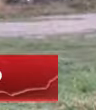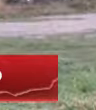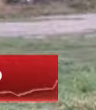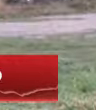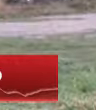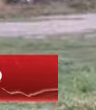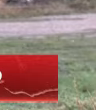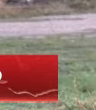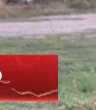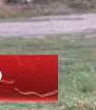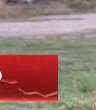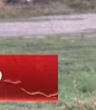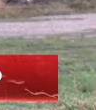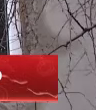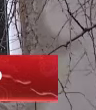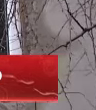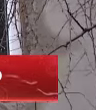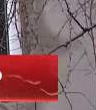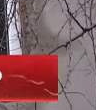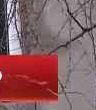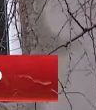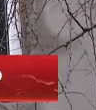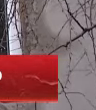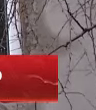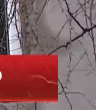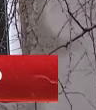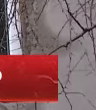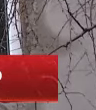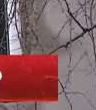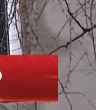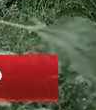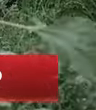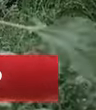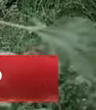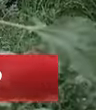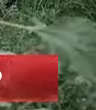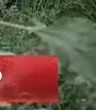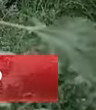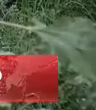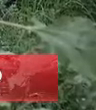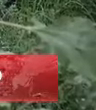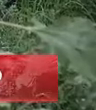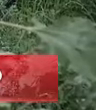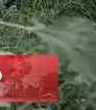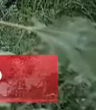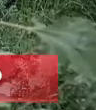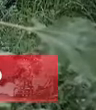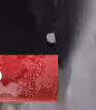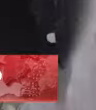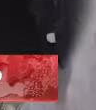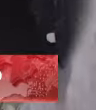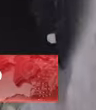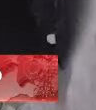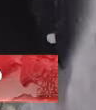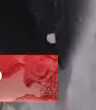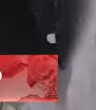Алматы облысында сұмдық оқиға болды. Ер адам 42 жастағы әйелмен кәмелетке толмаған екі баланы зорлықпен өлтірген. Өлтіріп қана қоймай,